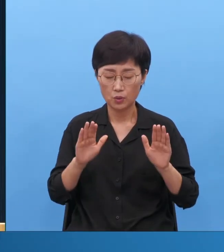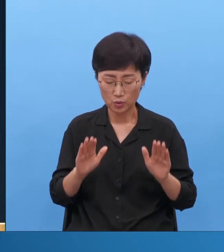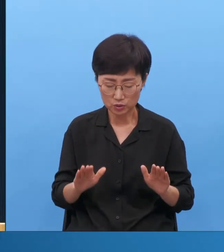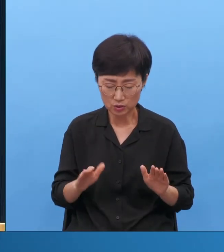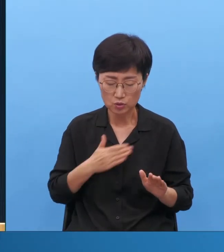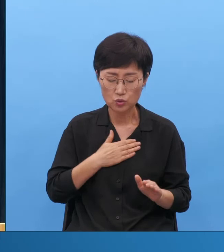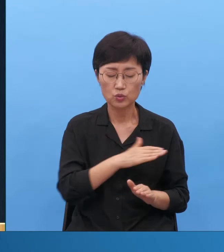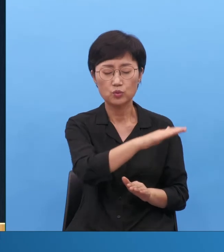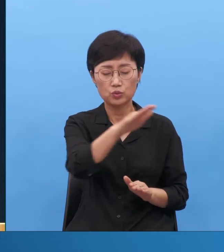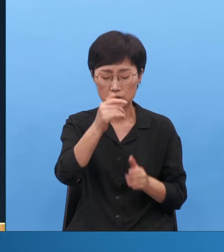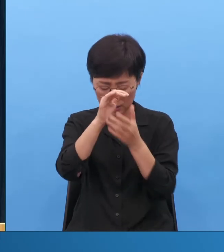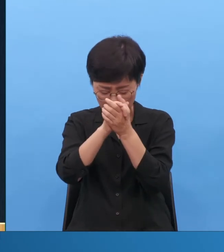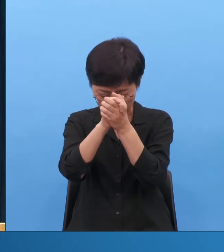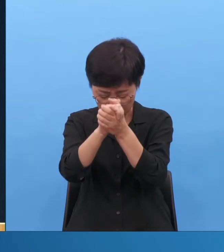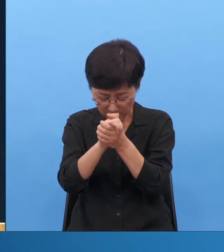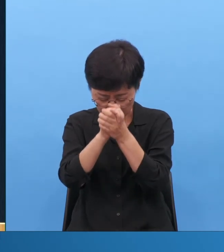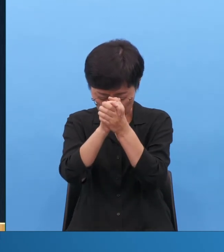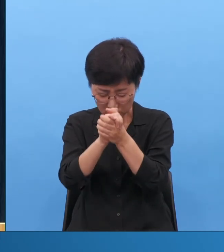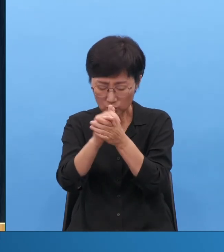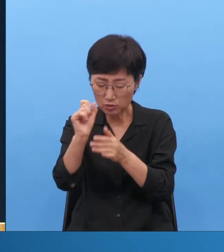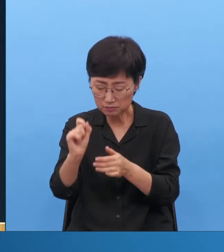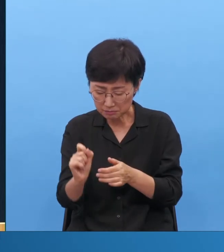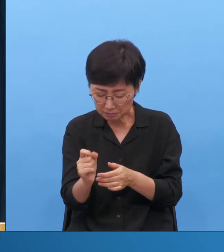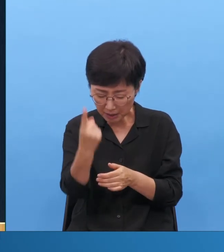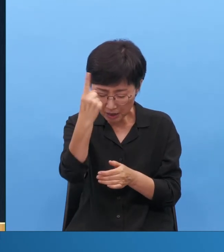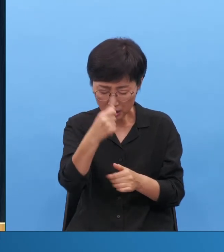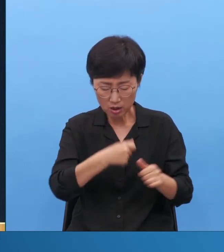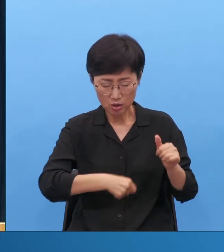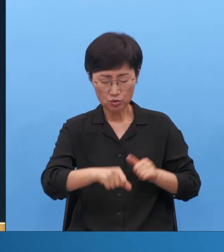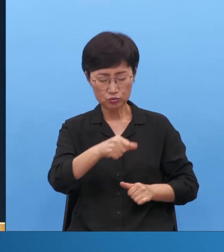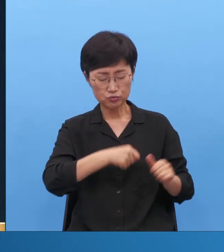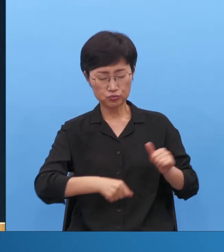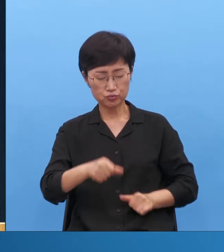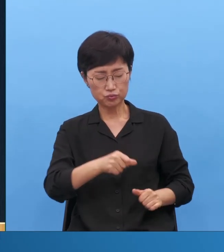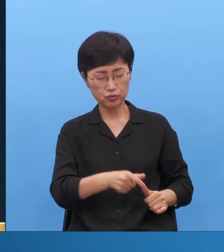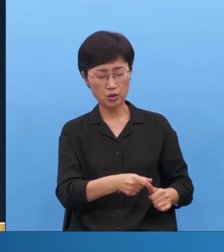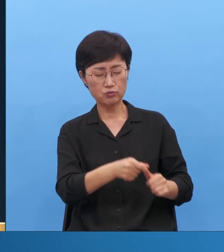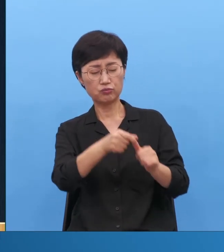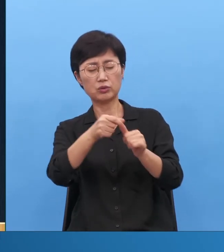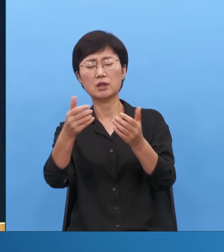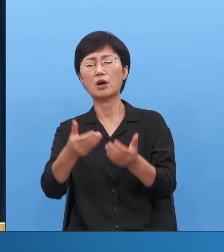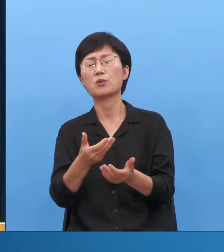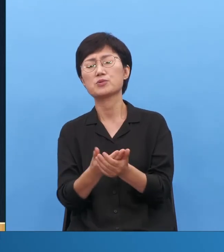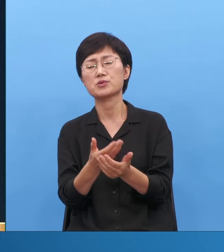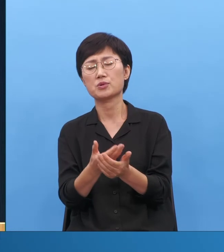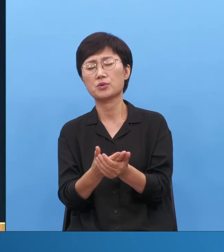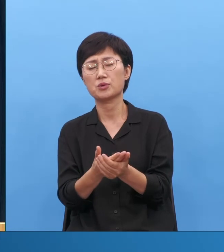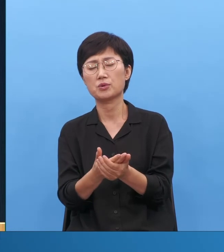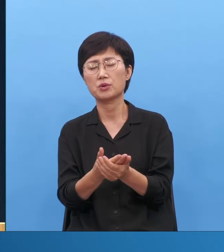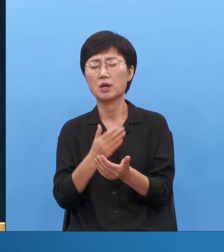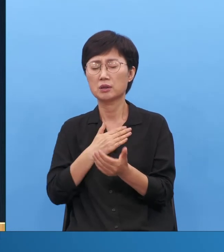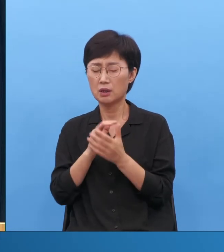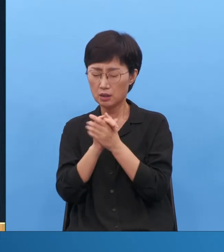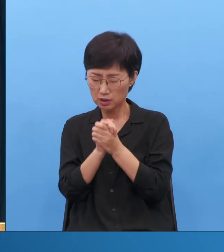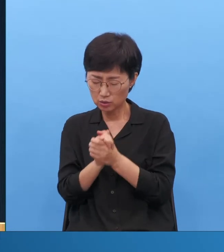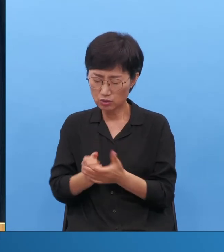우리의 기도가 후대를 살리게 하옵소서. Lord, may our prayers today save our posterity. 우리의 작은